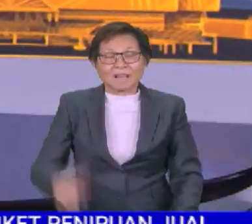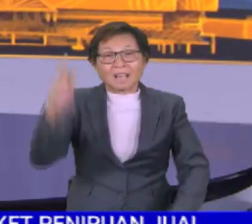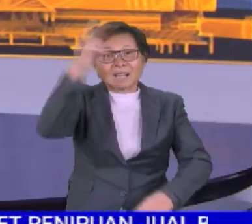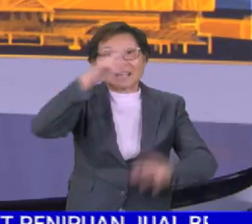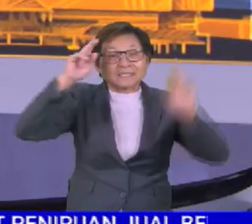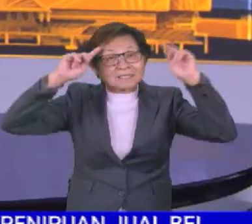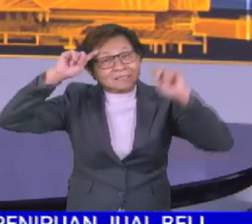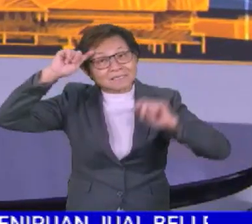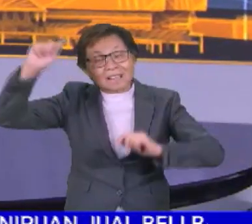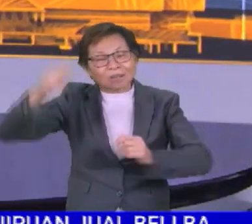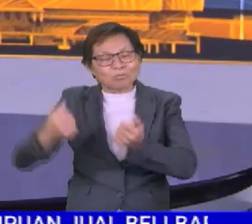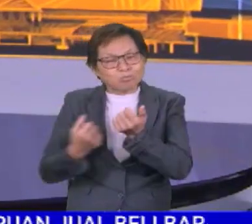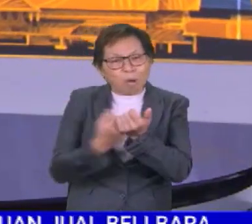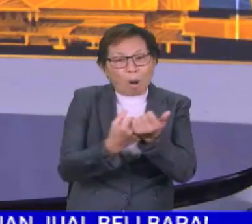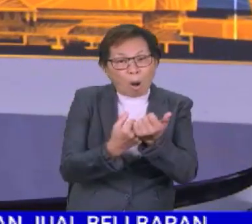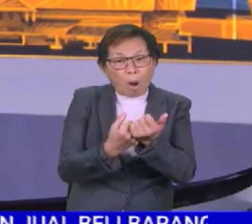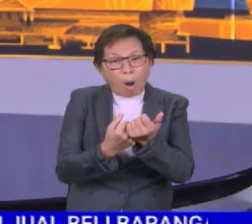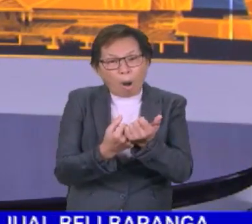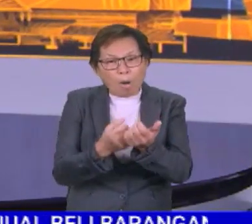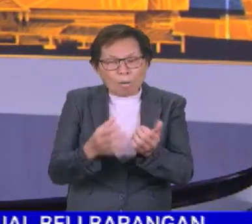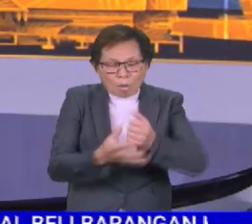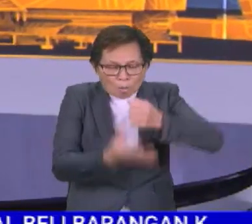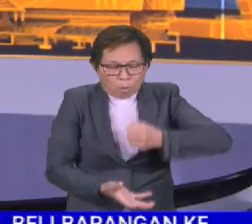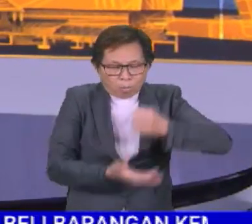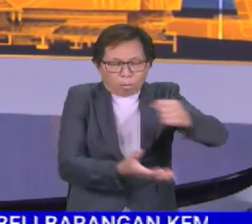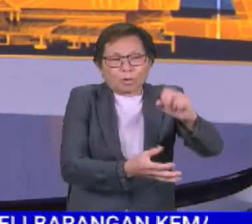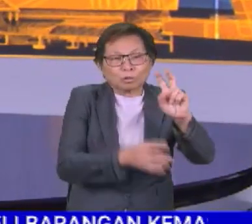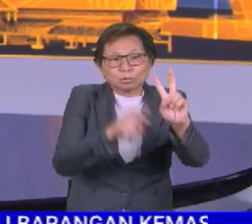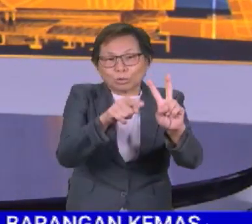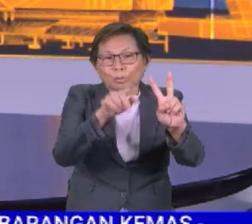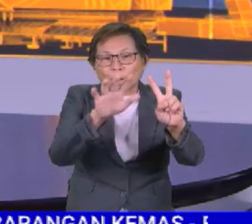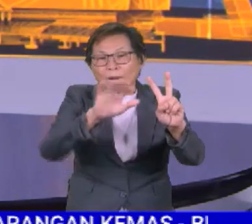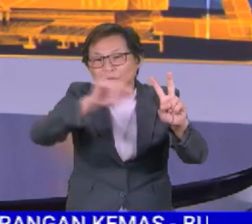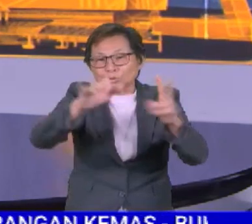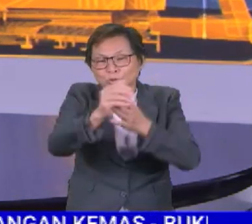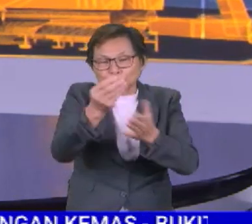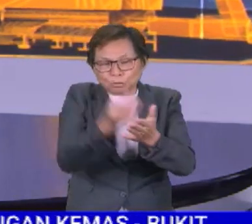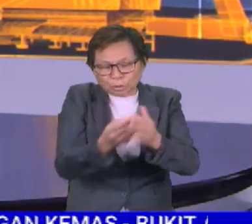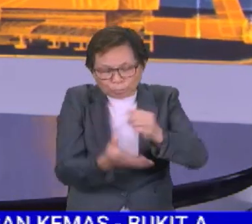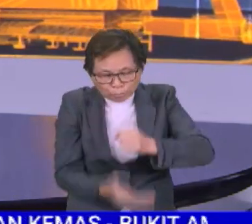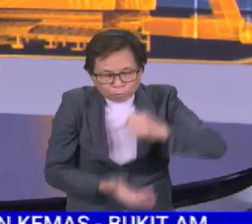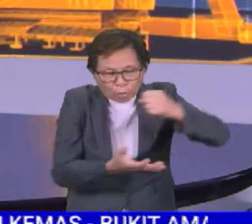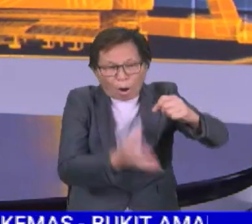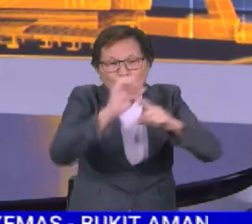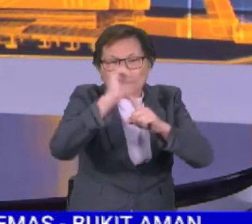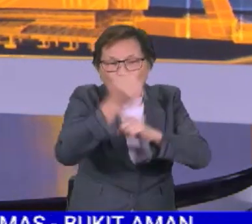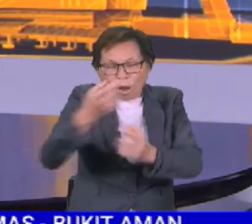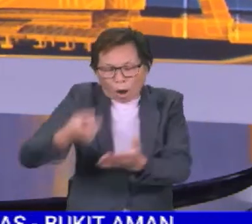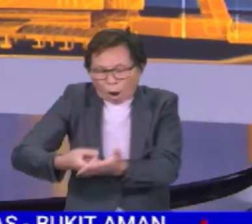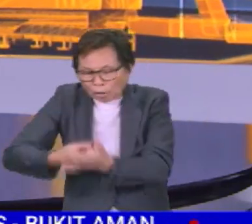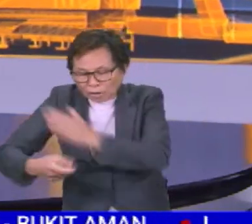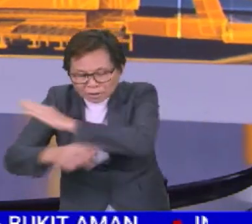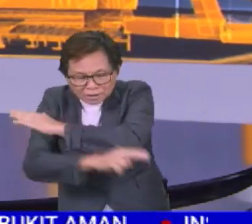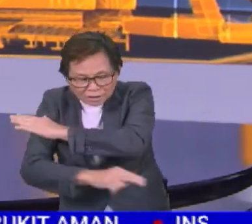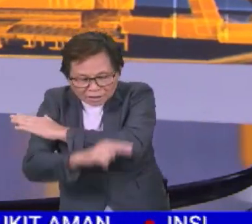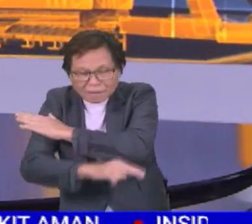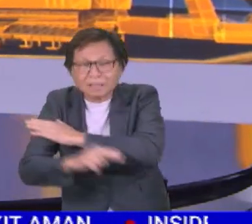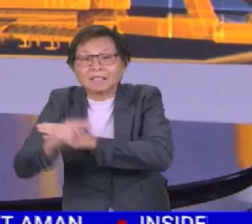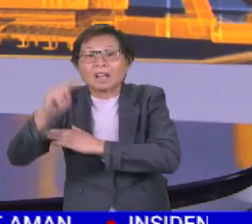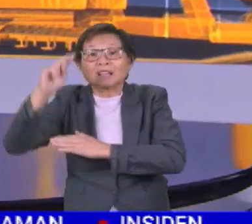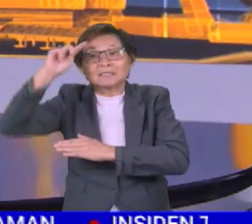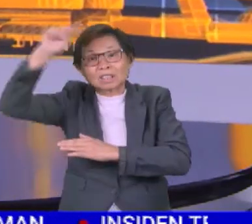Kerajaan Terengganu menyumbang suntikan dana sebanyak 2.5 juta ringgit kepada Persatuan Hoki Negeri Terengganu tahun